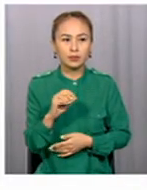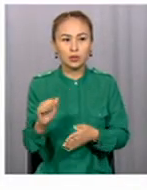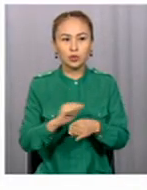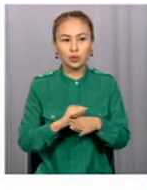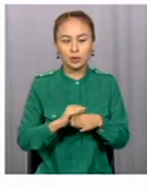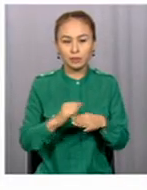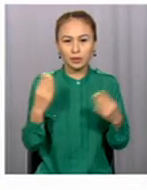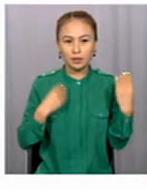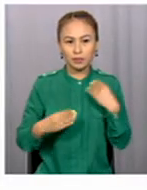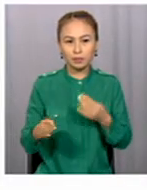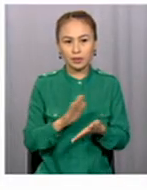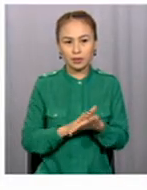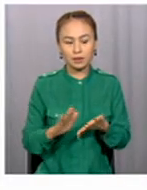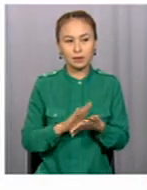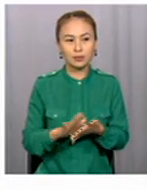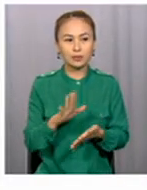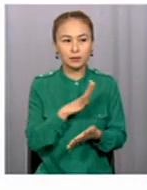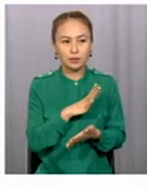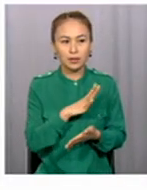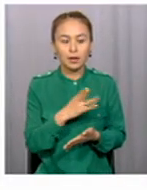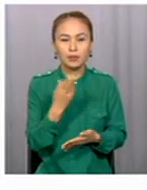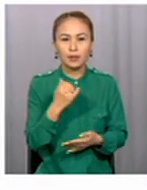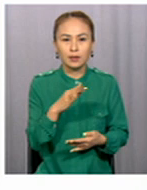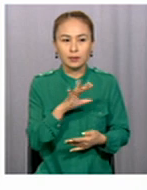Жанерке щеткамен киім тазалады.